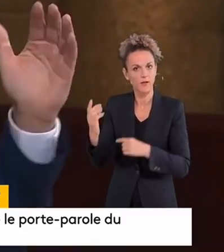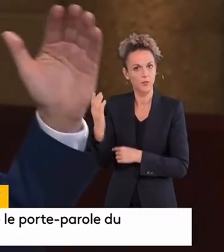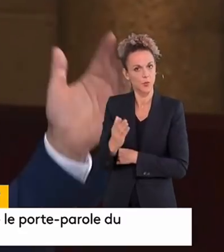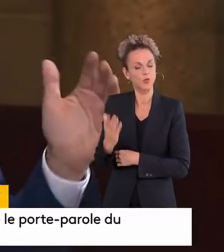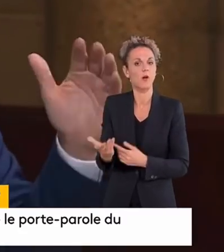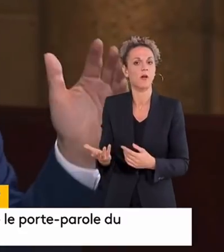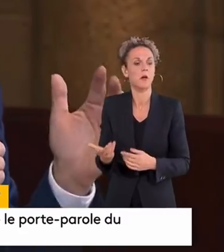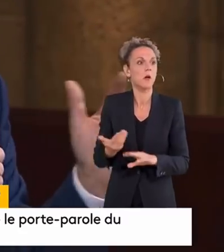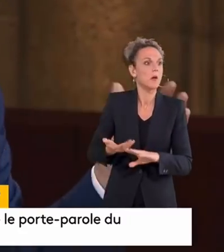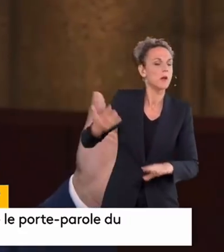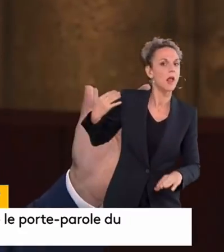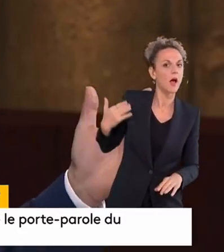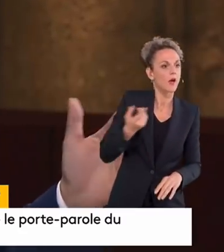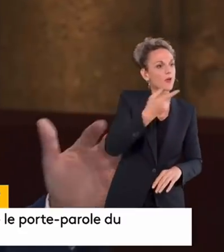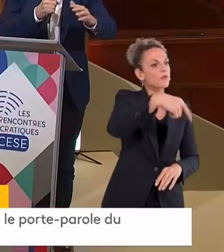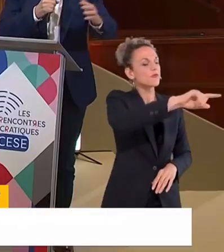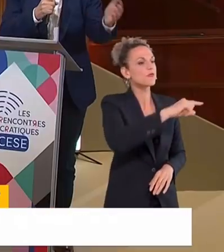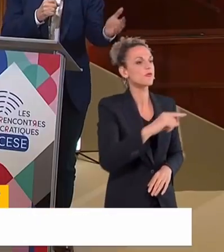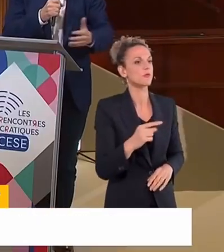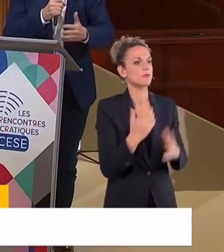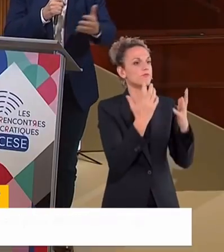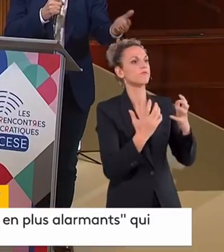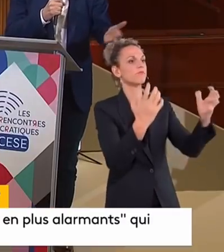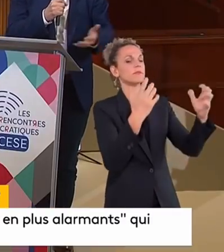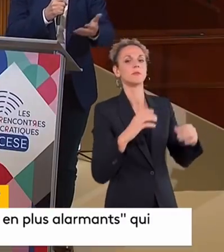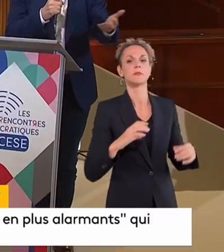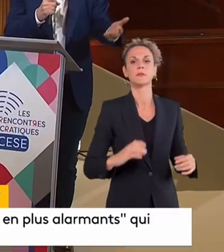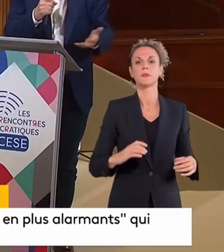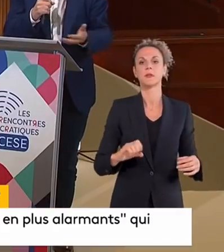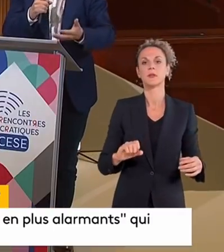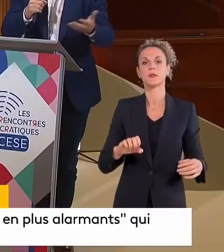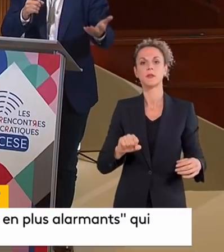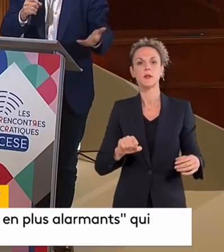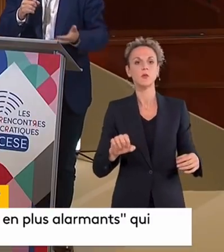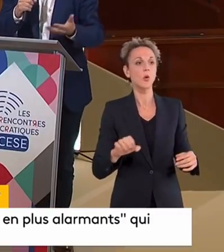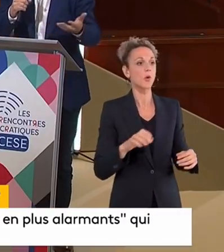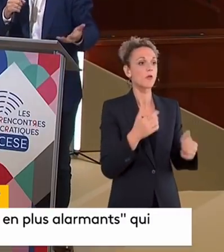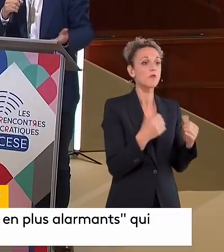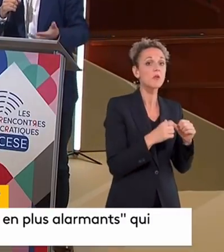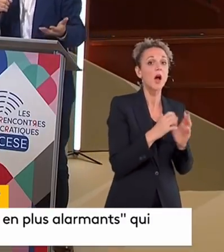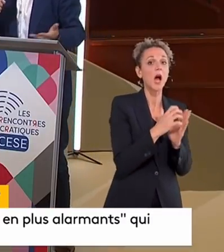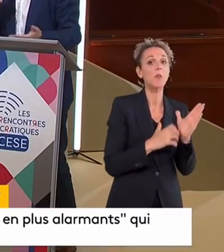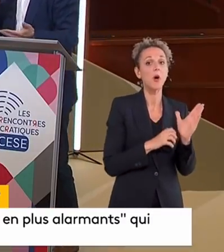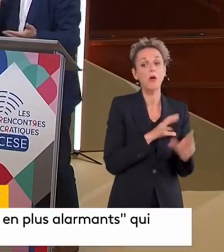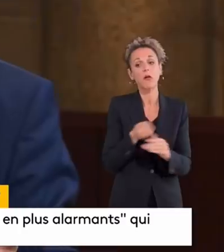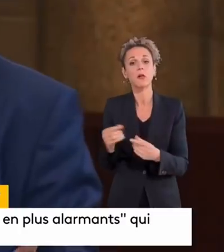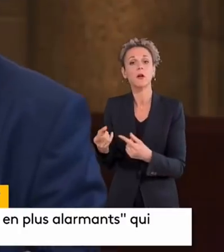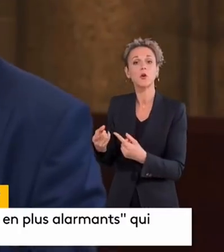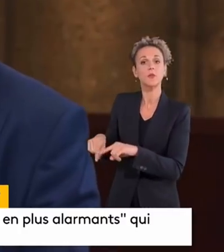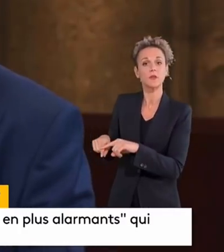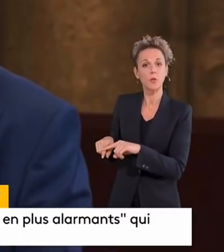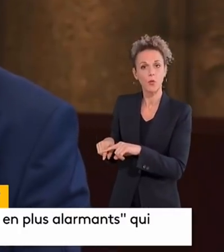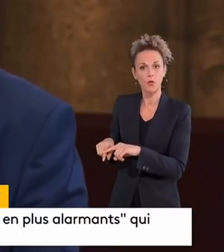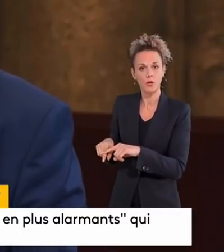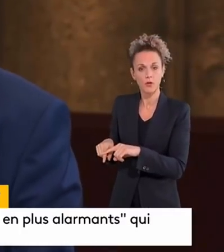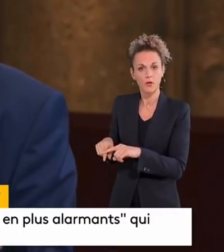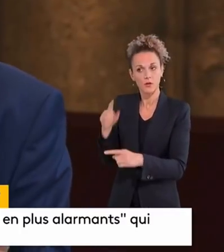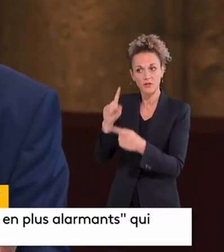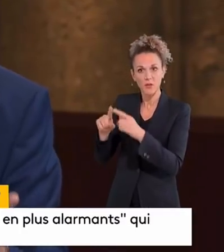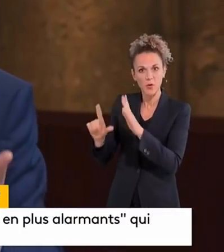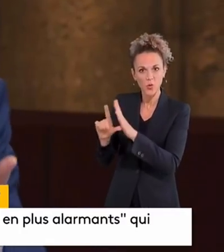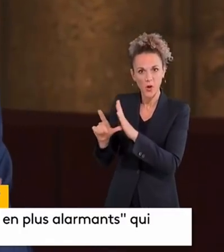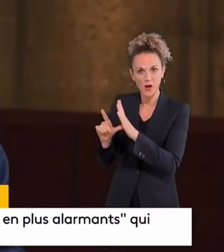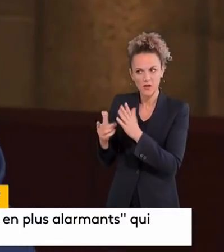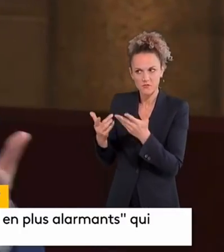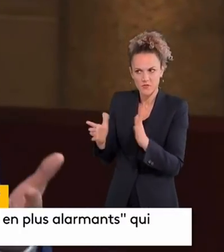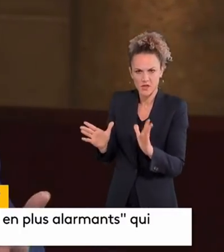juste si ce que vous dites est dans un rapport d'une commission au moment d'élaborer la loi. Pourquoi